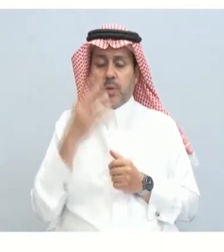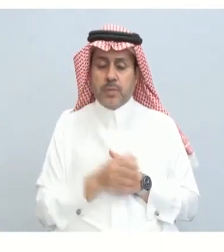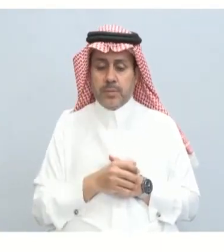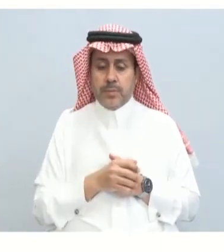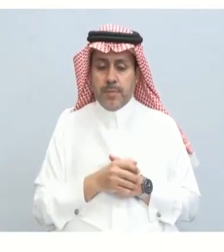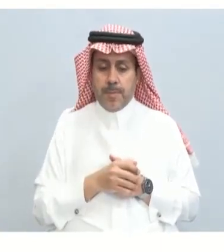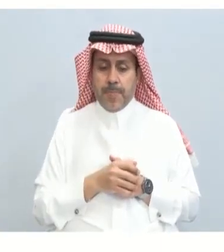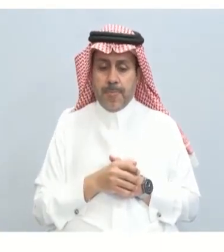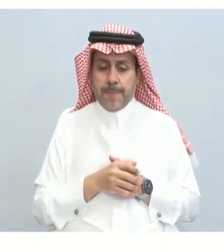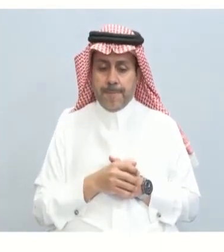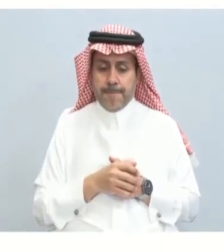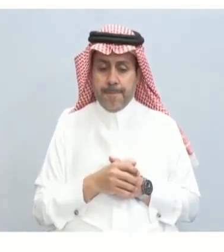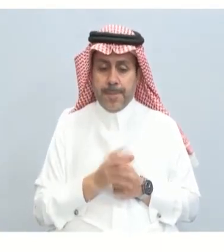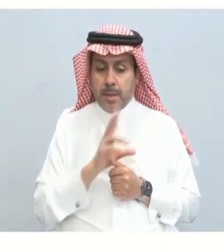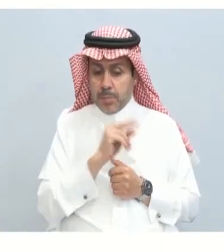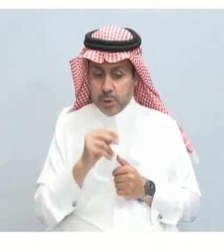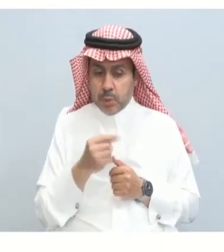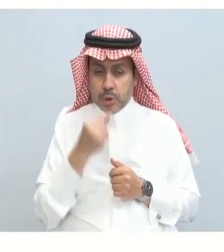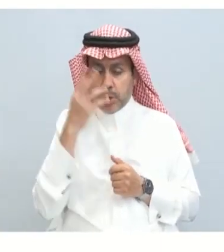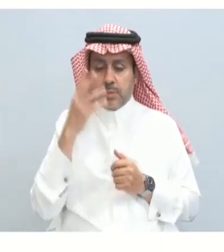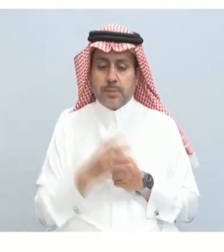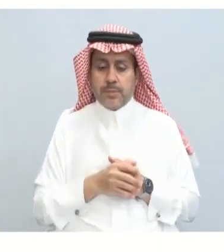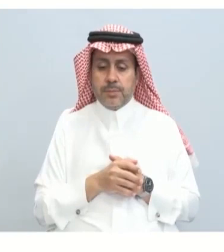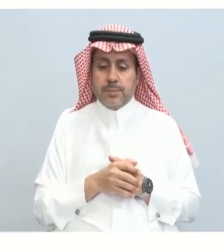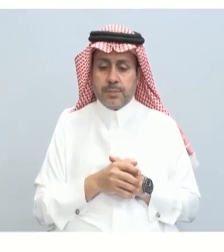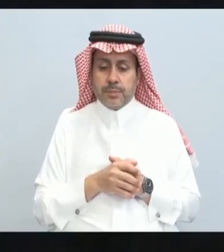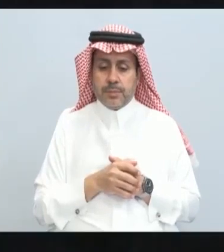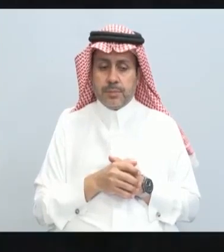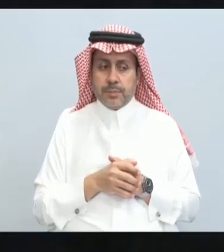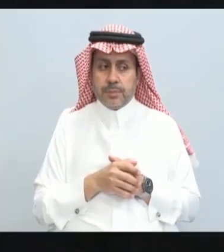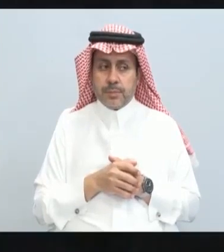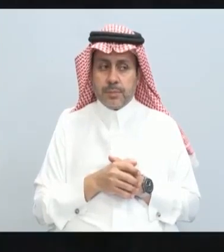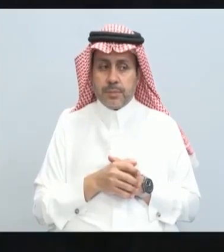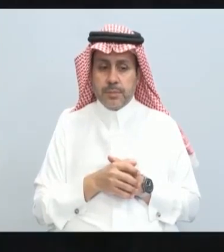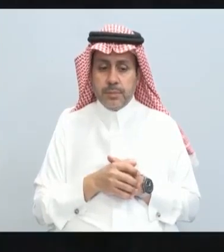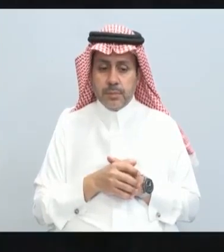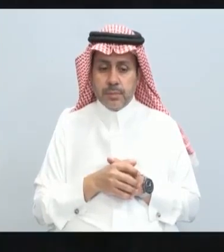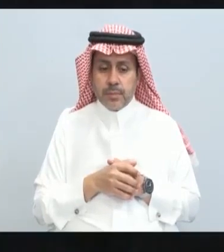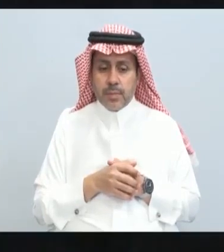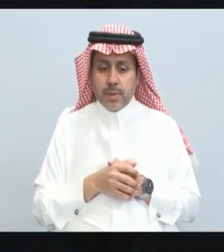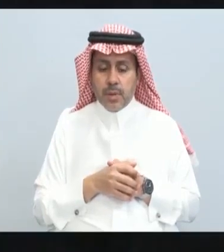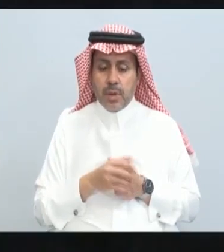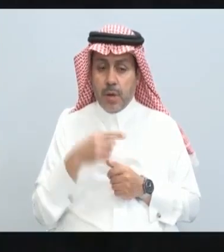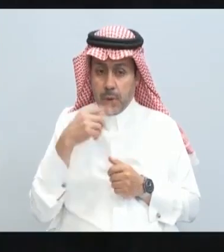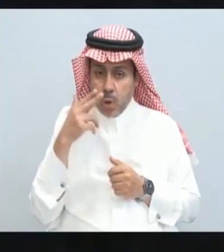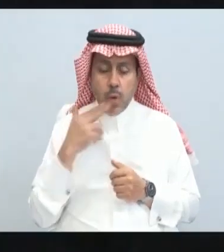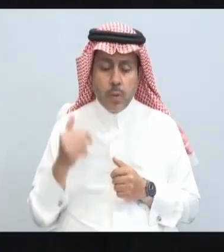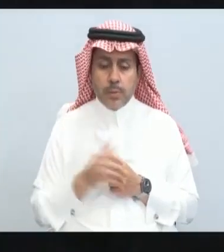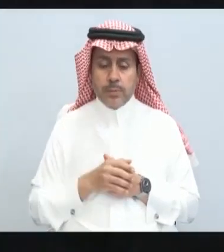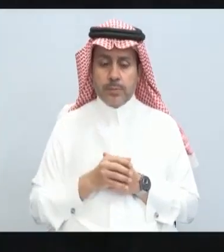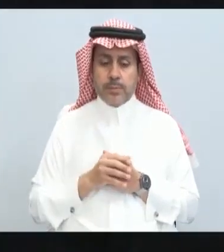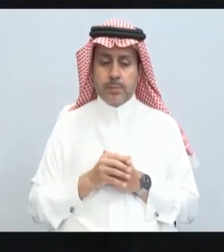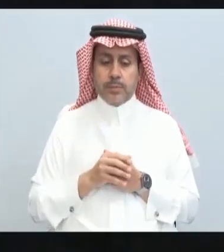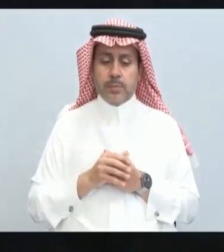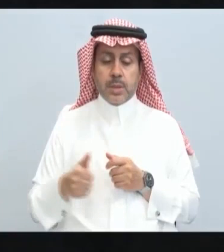لفظك حلو لفظك مثل الشهدي حلاوه هذا في التشبيه هنا في البدايه لاحظ لفظك حلو لفظك حلو